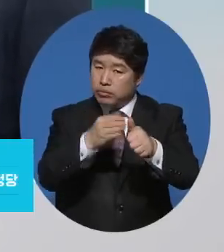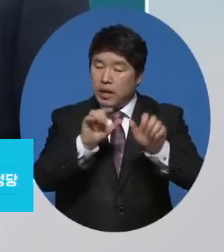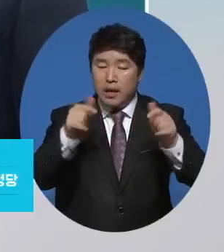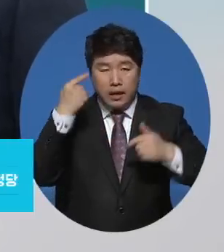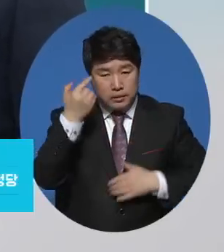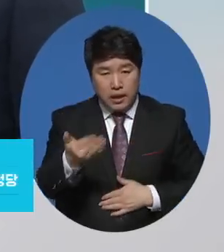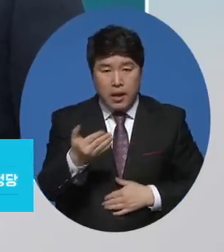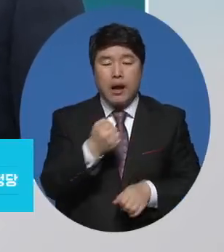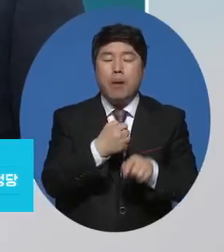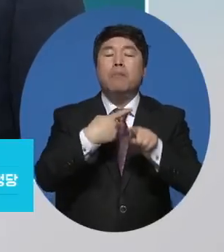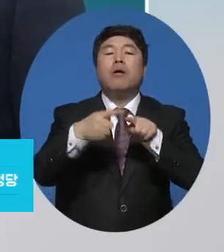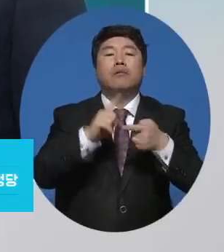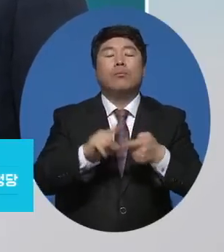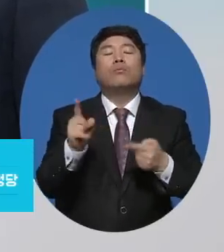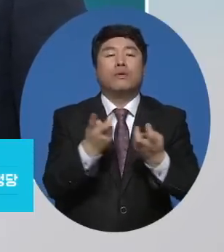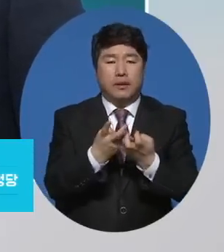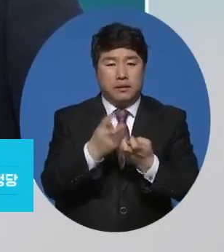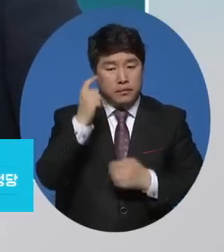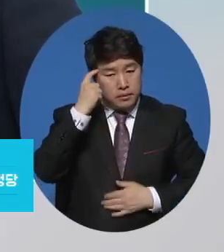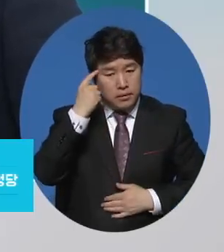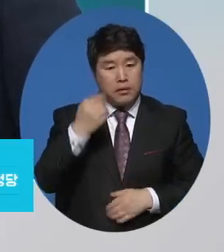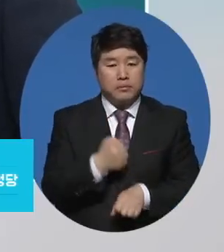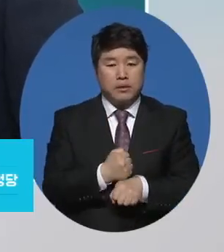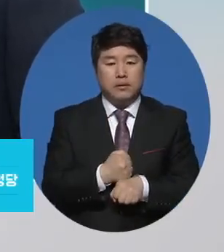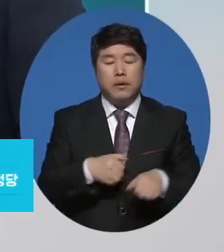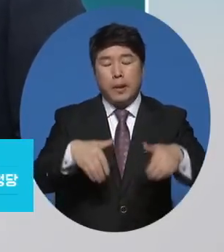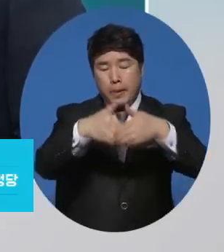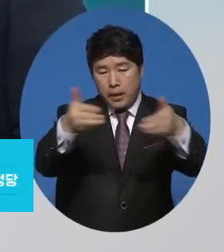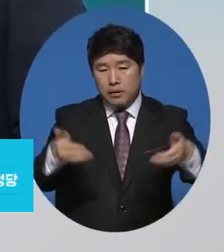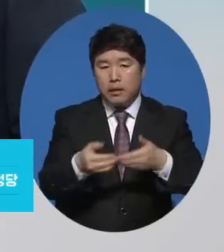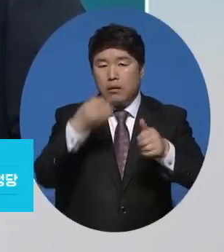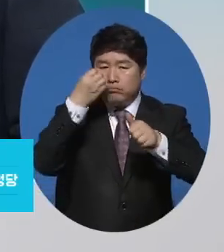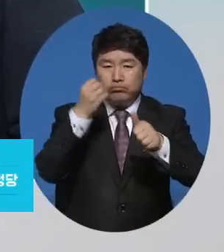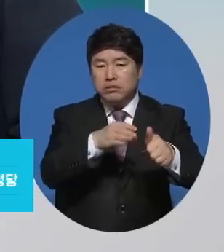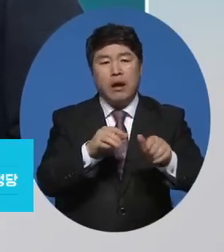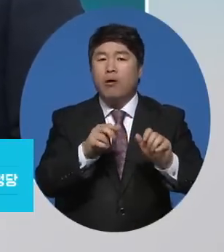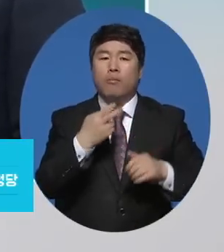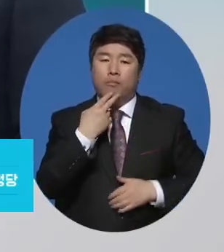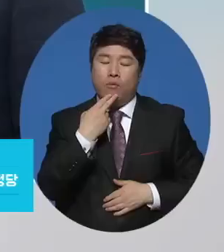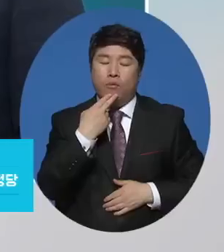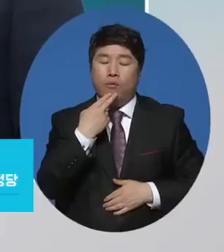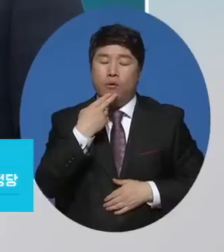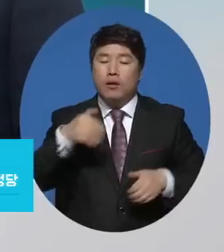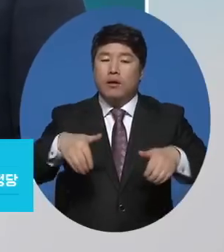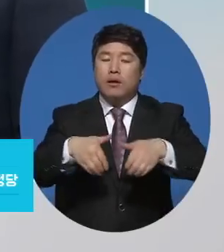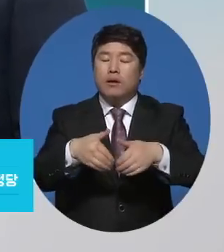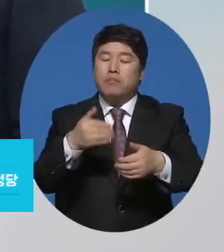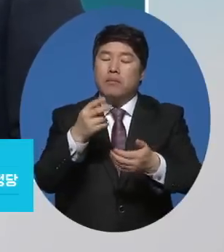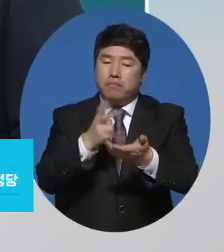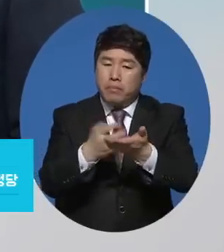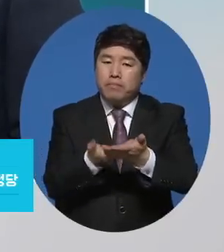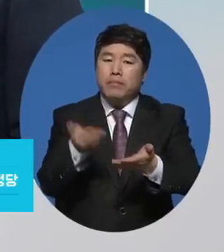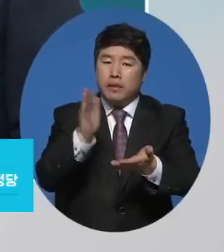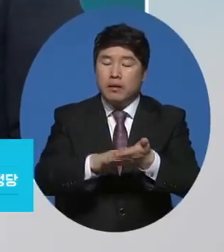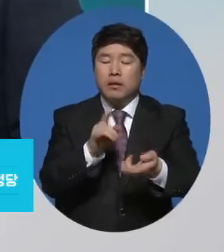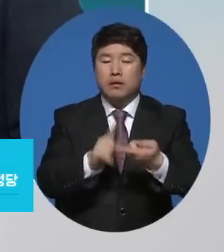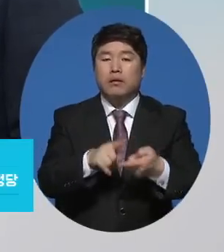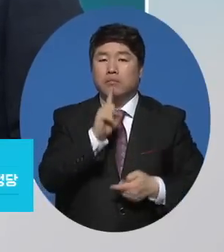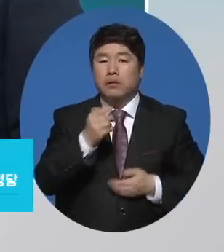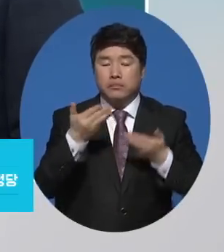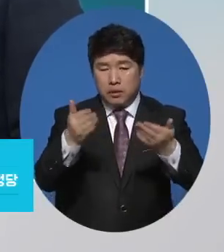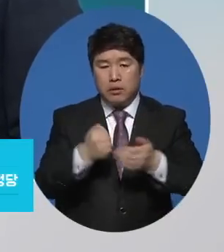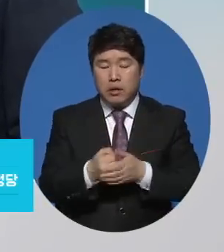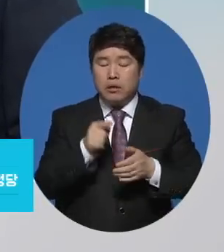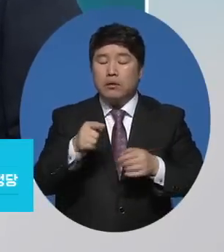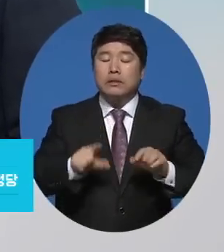아닌가는 평가에 대해서 어떻게 생각하 당을 무시한 건 전혀 없고요 보수당 개헌도 개헌에 대해서 먼저 말씀드릴게요 개헌은 분명히 그날